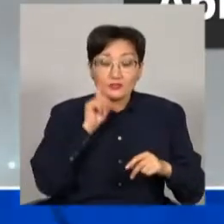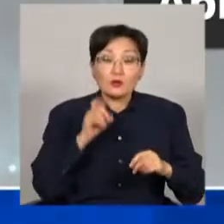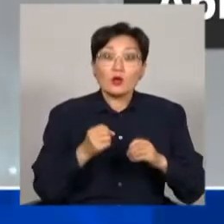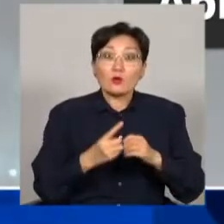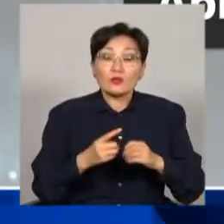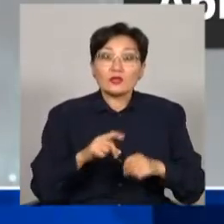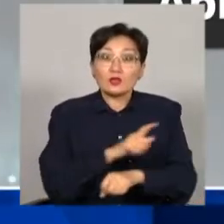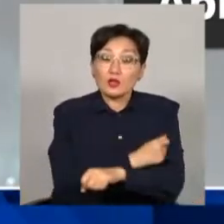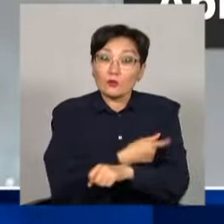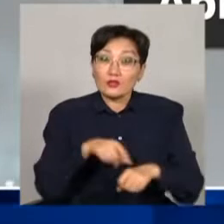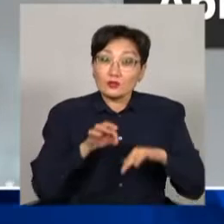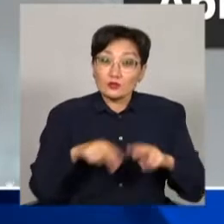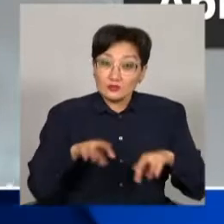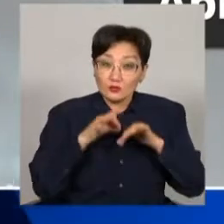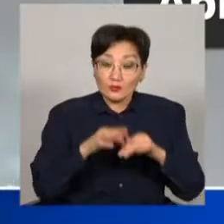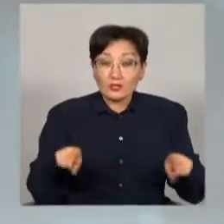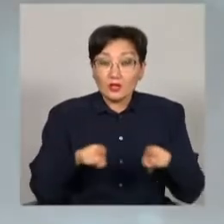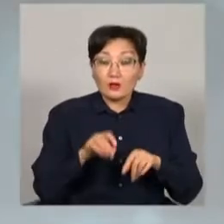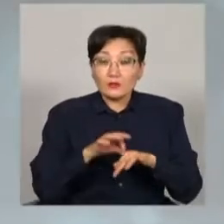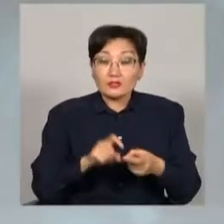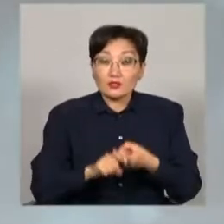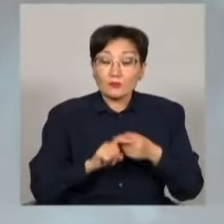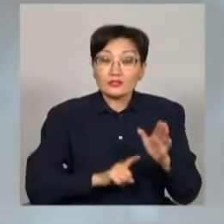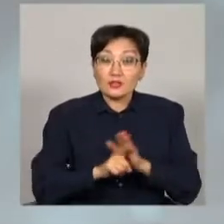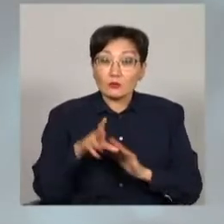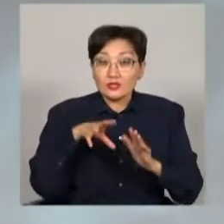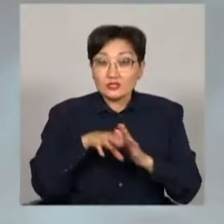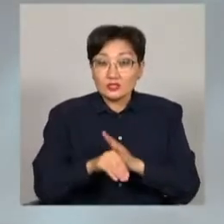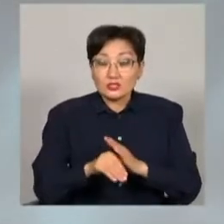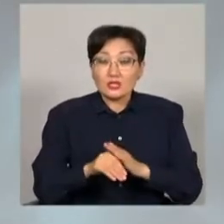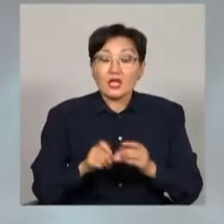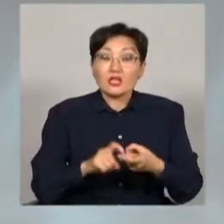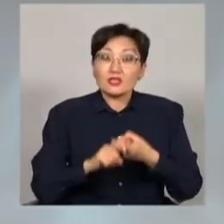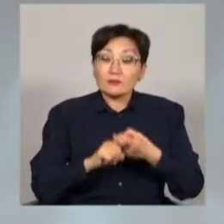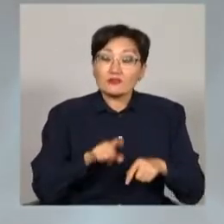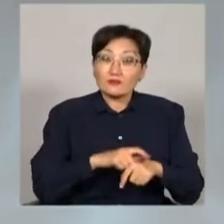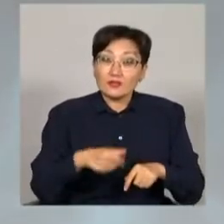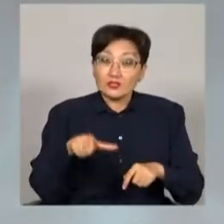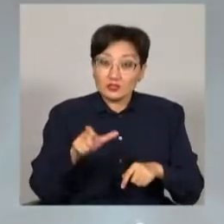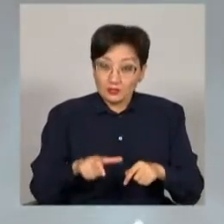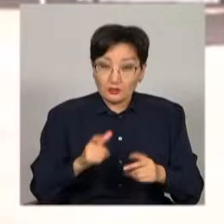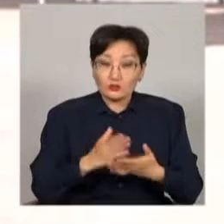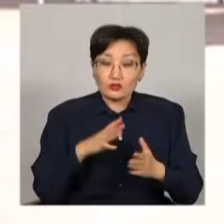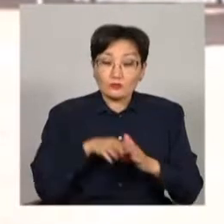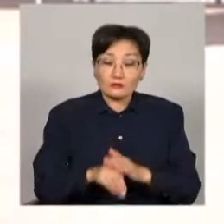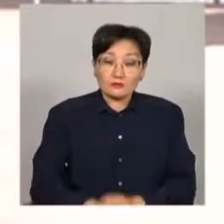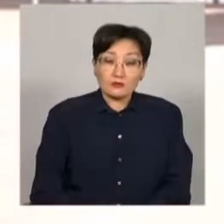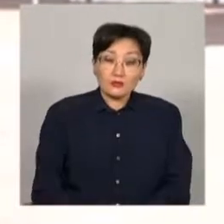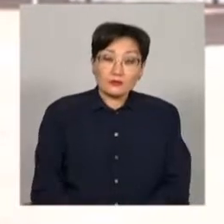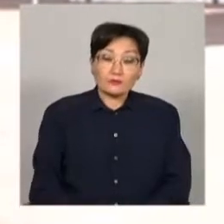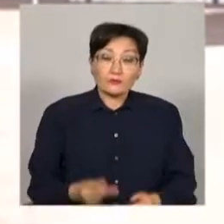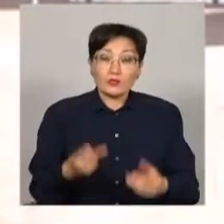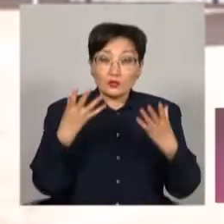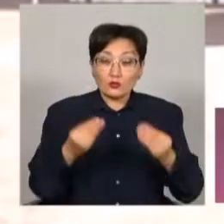11 дәрігердің тексеруінен өтеді. Пандемия басталғалы олардың қатарына инфекционист маман да қосылған. Осыдан 2